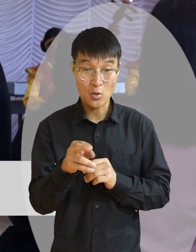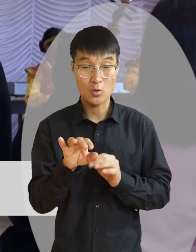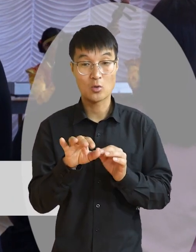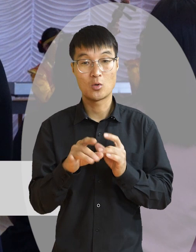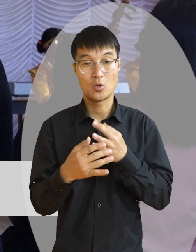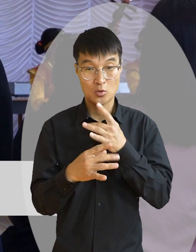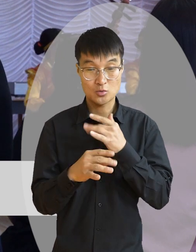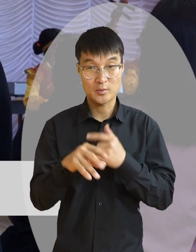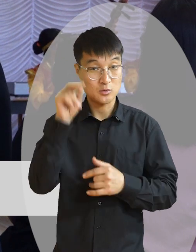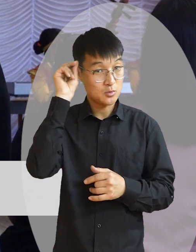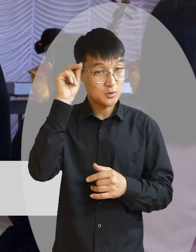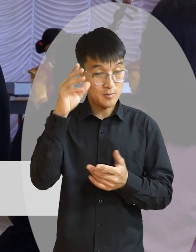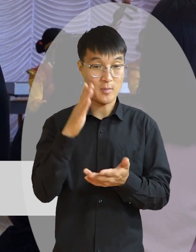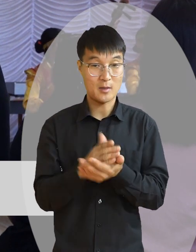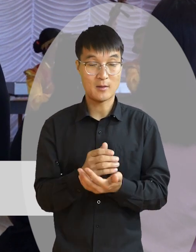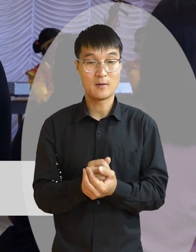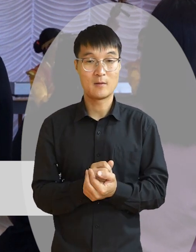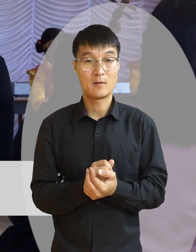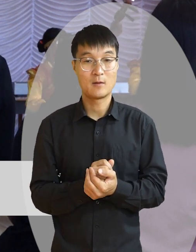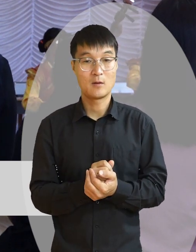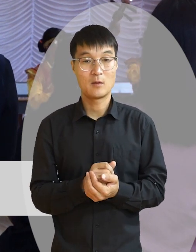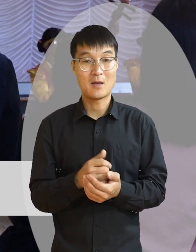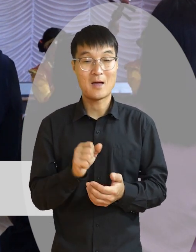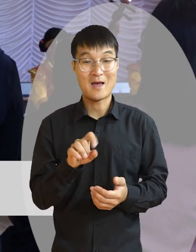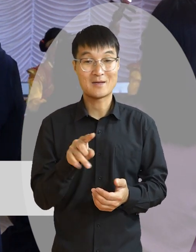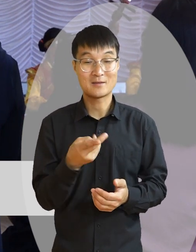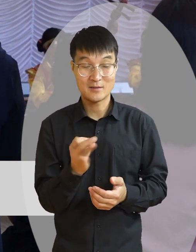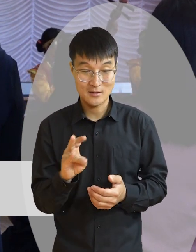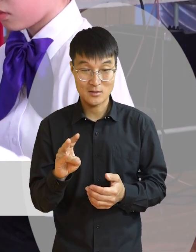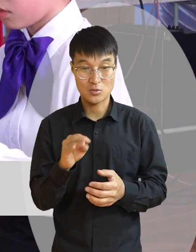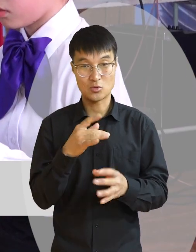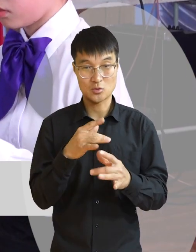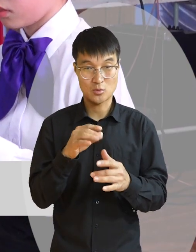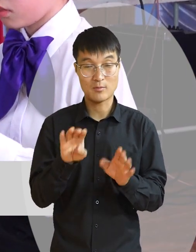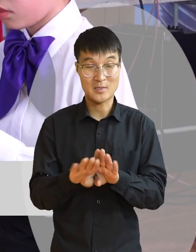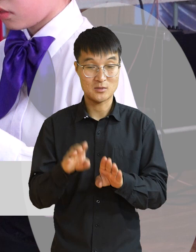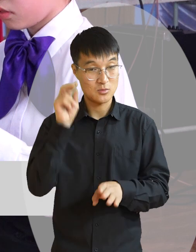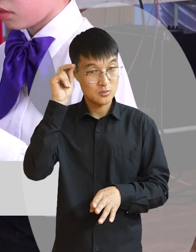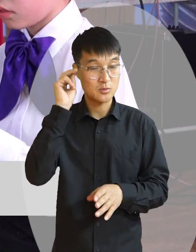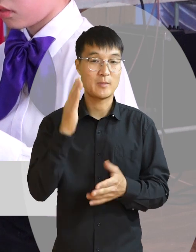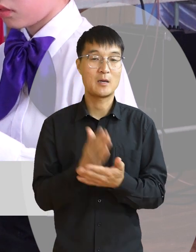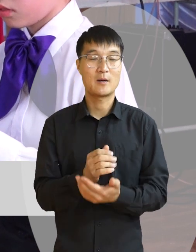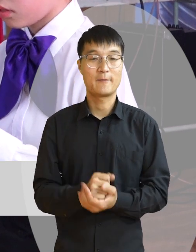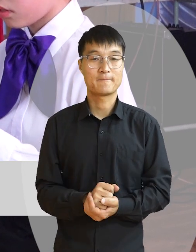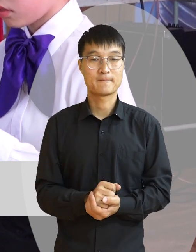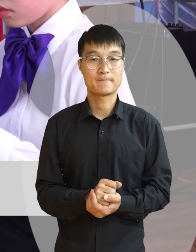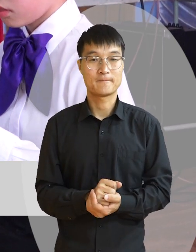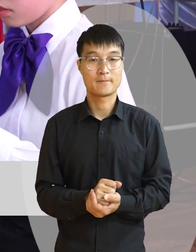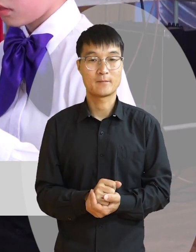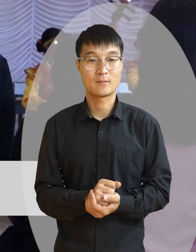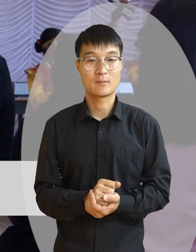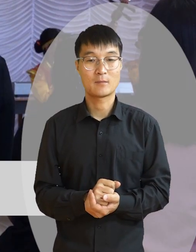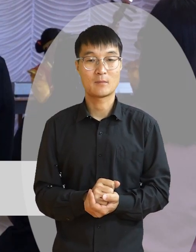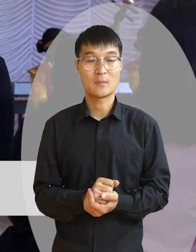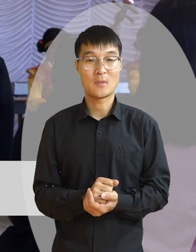бас манах төсөөр авчраад би бас өөрийнхөө хэмжээнд өөрийнхөө сурсан хэмжээндээ бас хүүхдүүдтэй ингээд зааж сургаад тэгээд бас